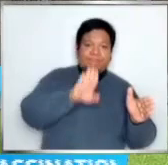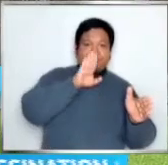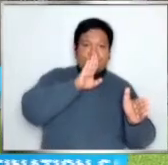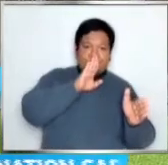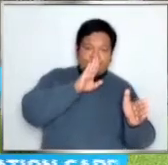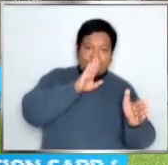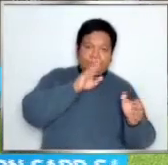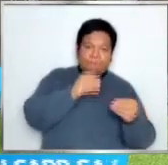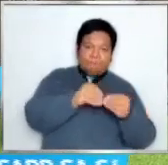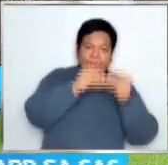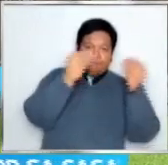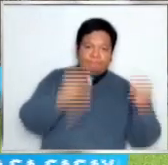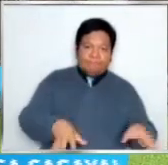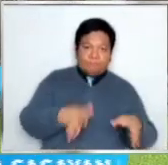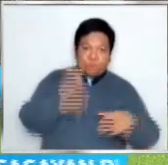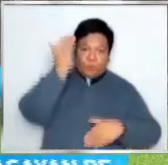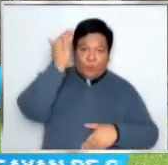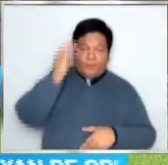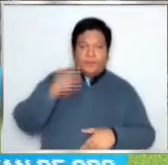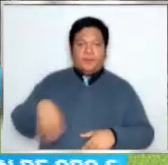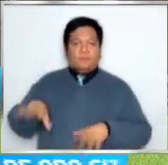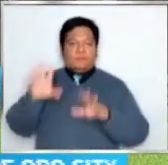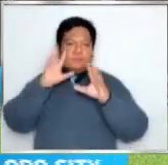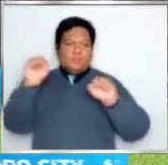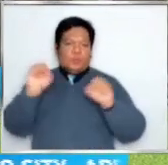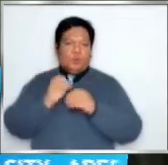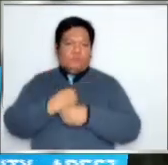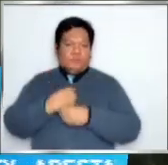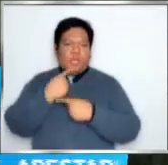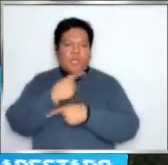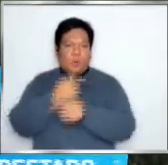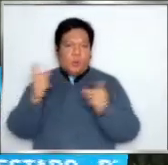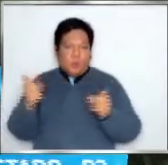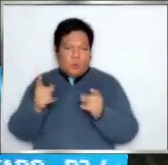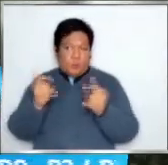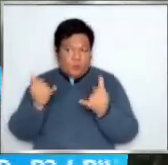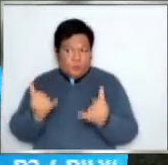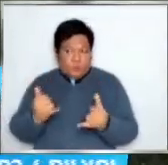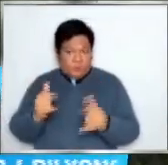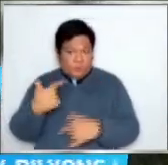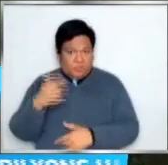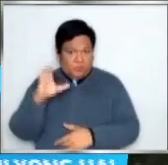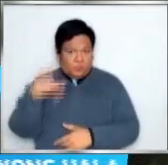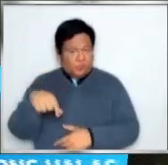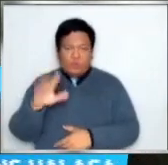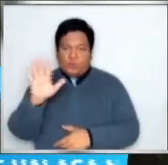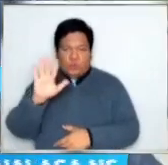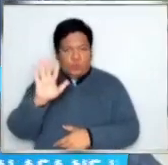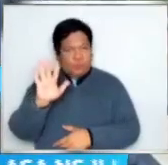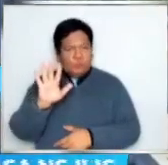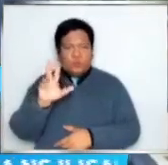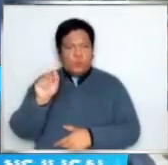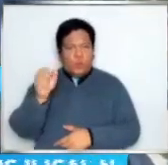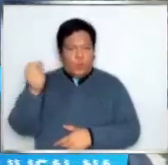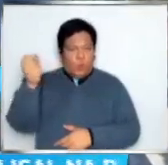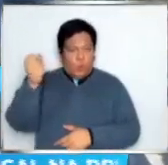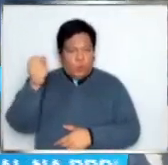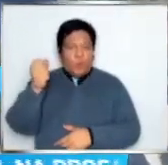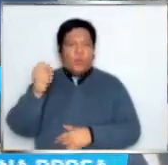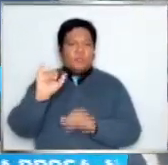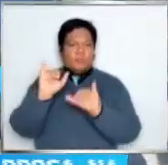Inanunsyo kasi ng Malacanang na hindi na matutuloy ngayong araw ang pagbabalik sa General Community Quarantine at sa